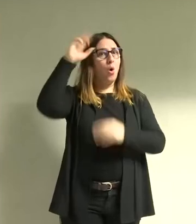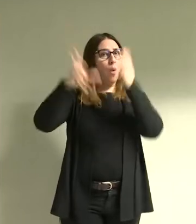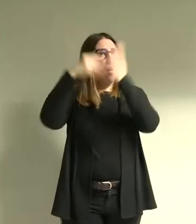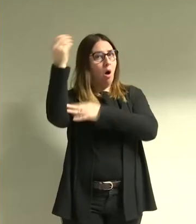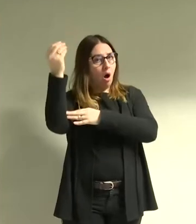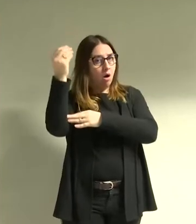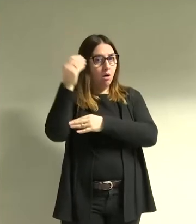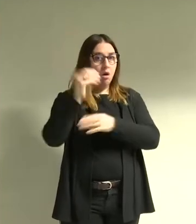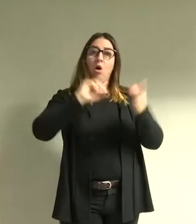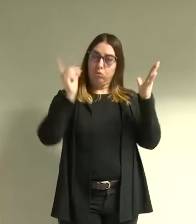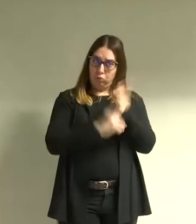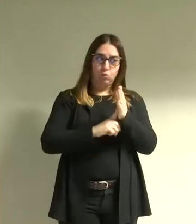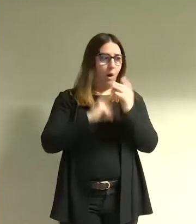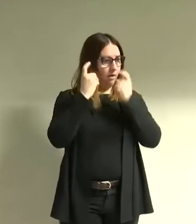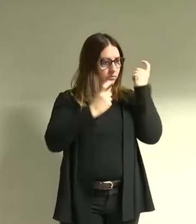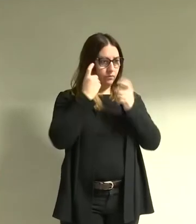légitime